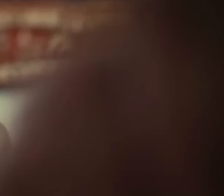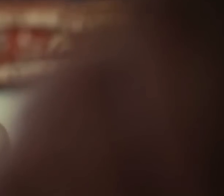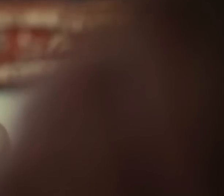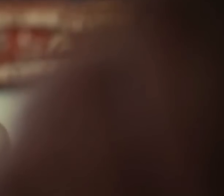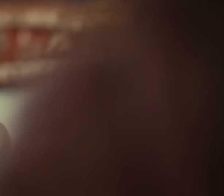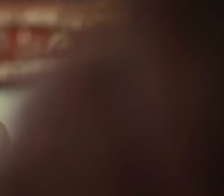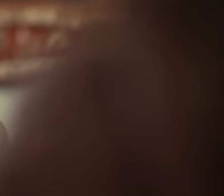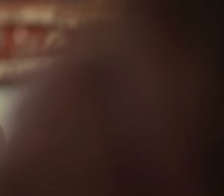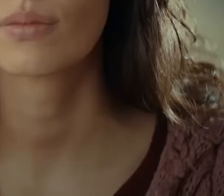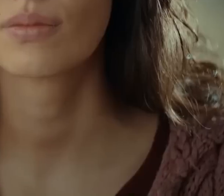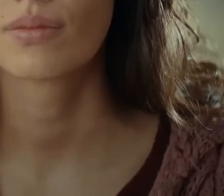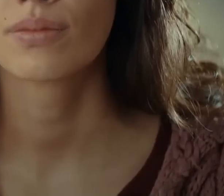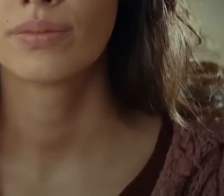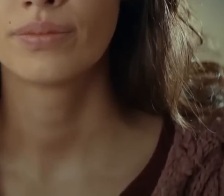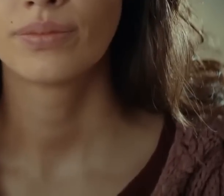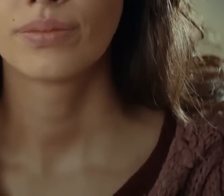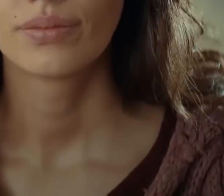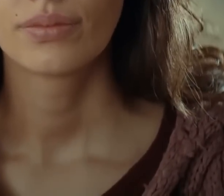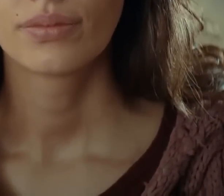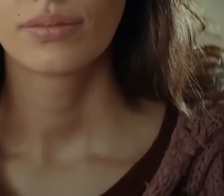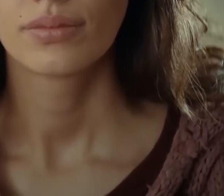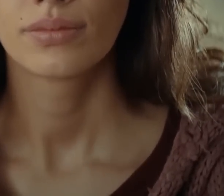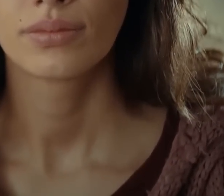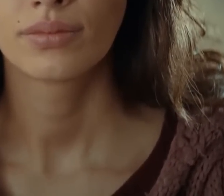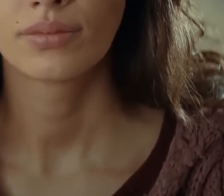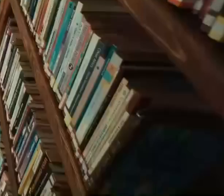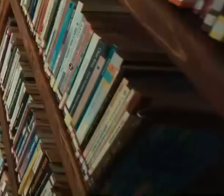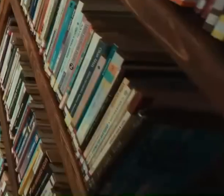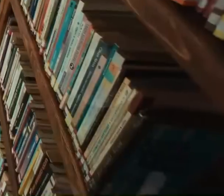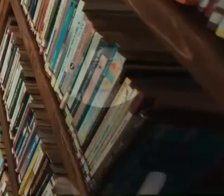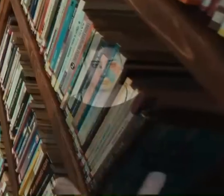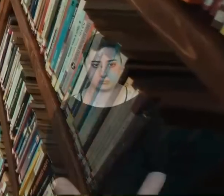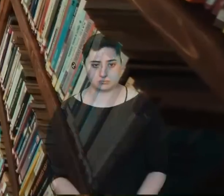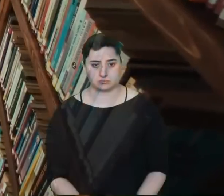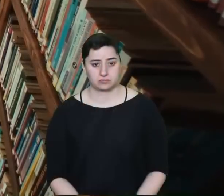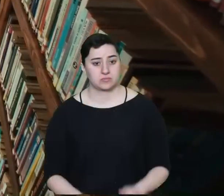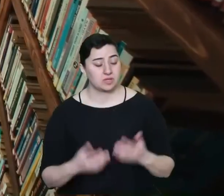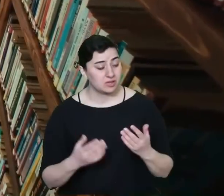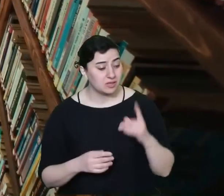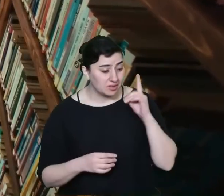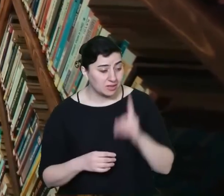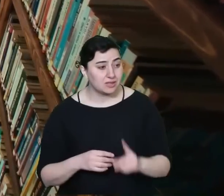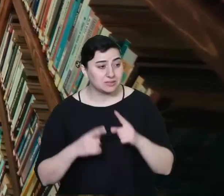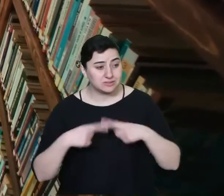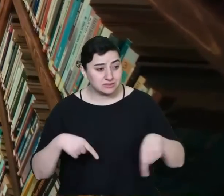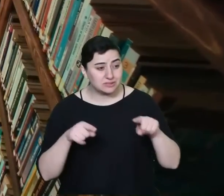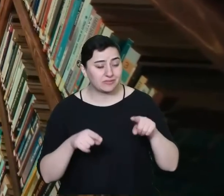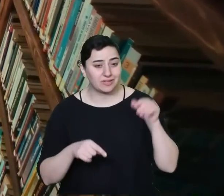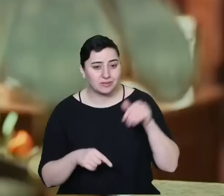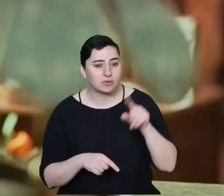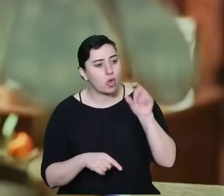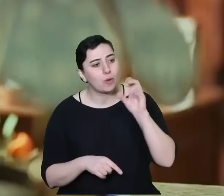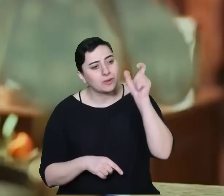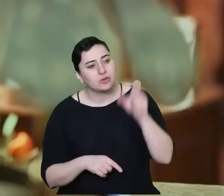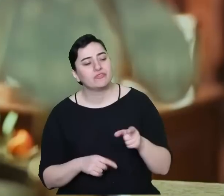Celal ağlamaklı kaçırdı gözlerini. Merve daha bir kinlenerek bakıyor boşluğa. Aslında sınıfa ilk geldiğin gün anlamıştım sıra dışı bir hoca